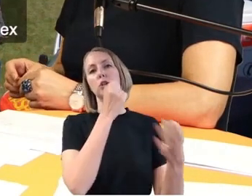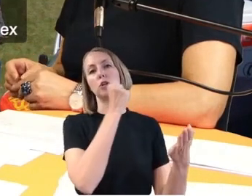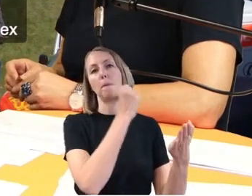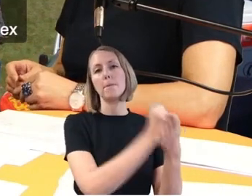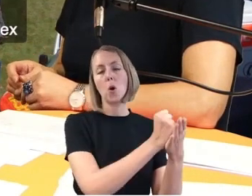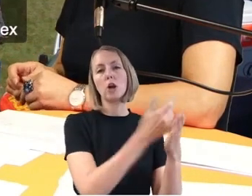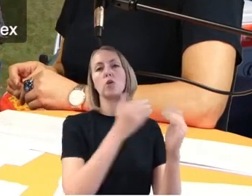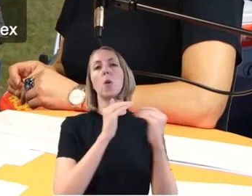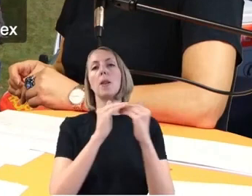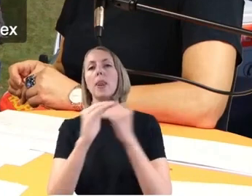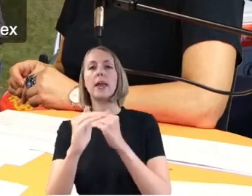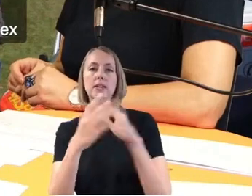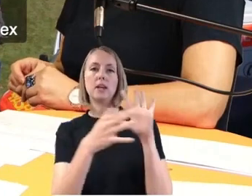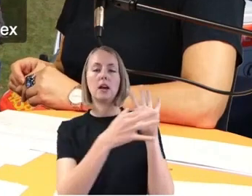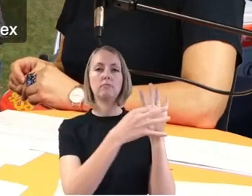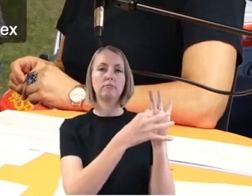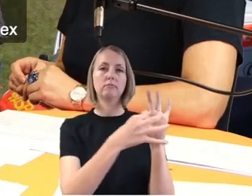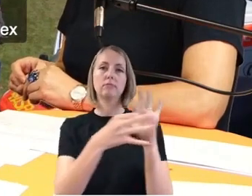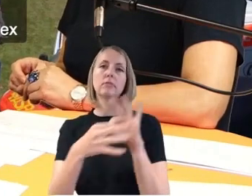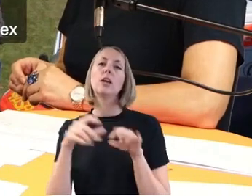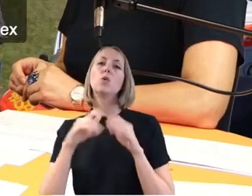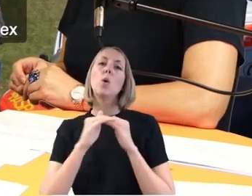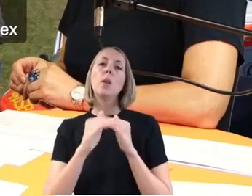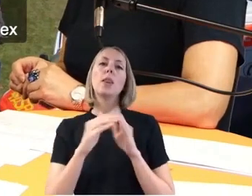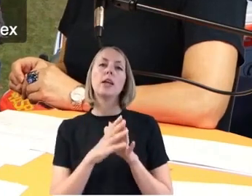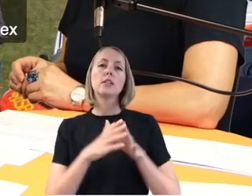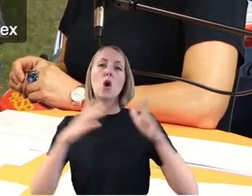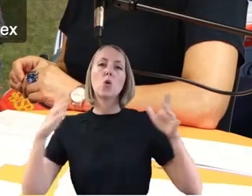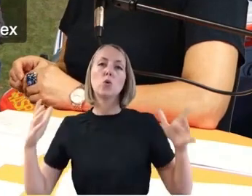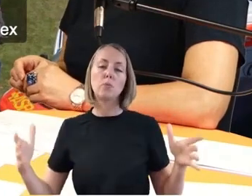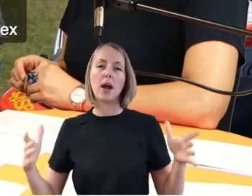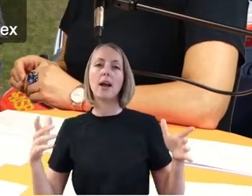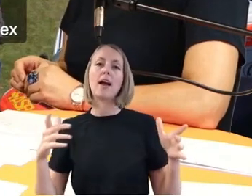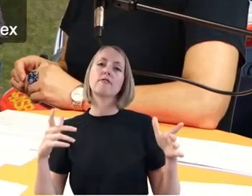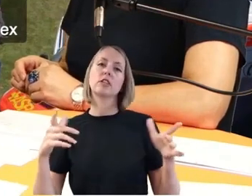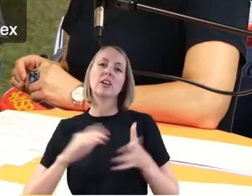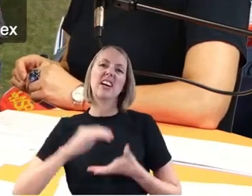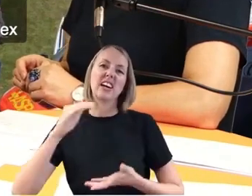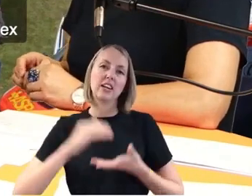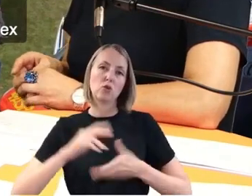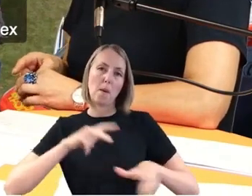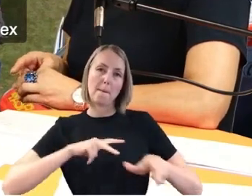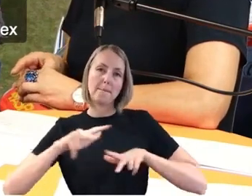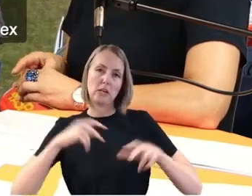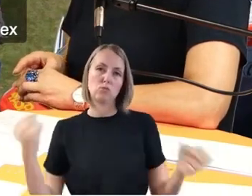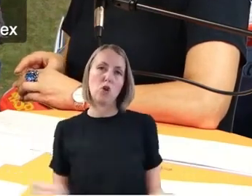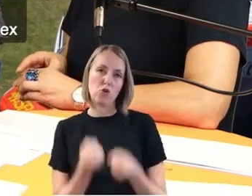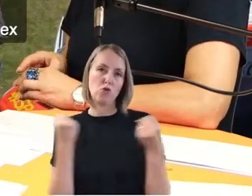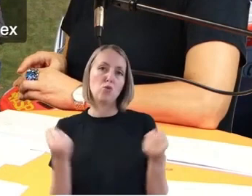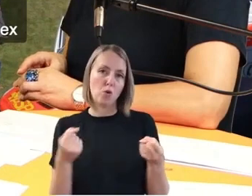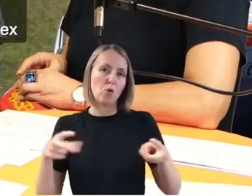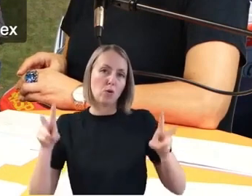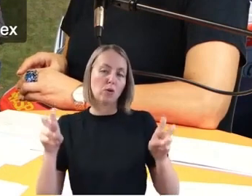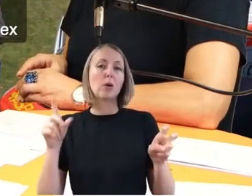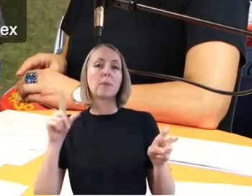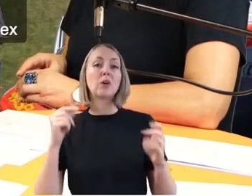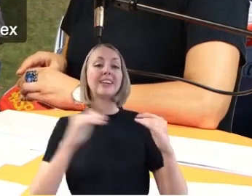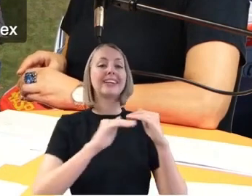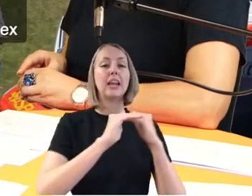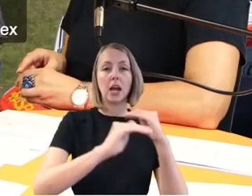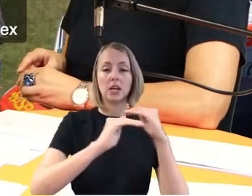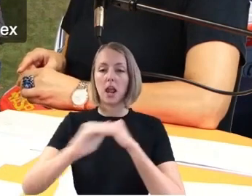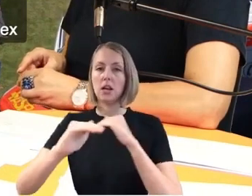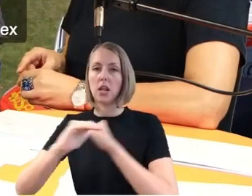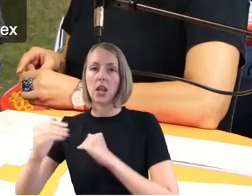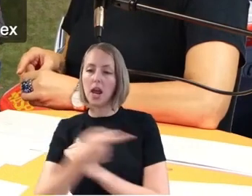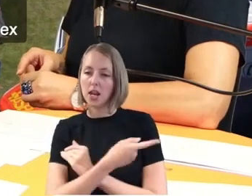an also das heißt der länder und ressort übergreifende krisenmanagement übung das heißt diese übung ist darauf ausgelegt dass die länder zusammen üben und das